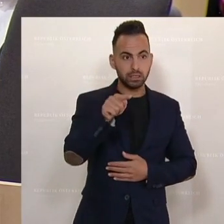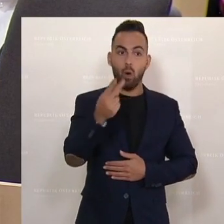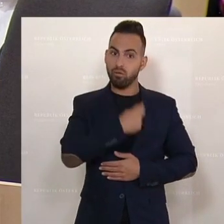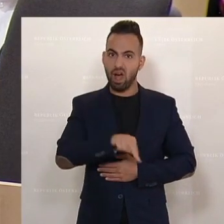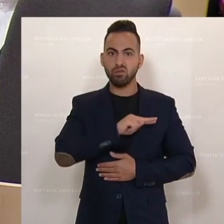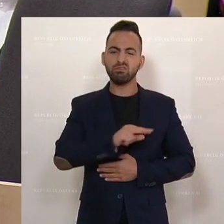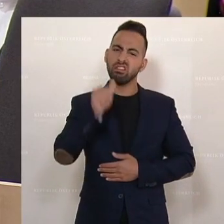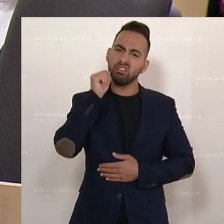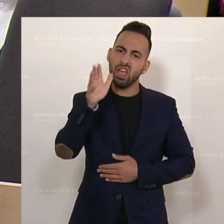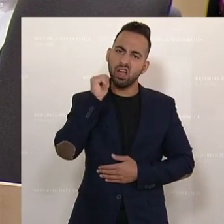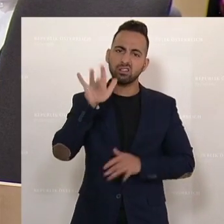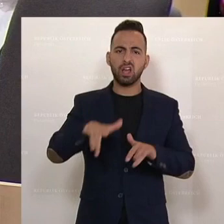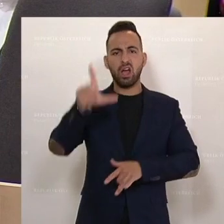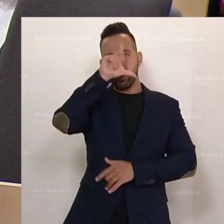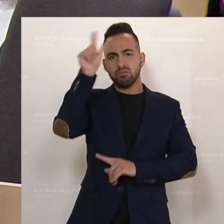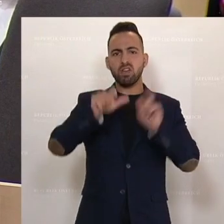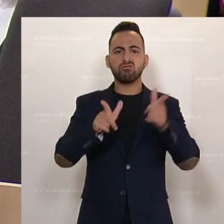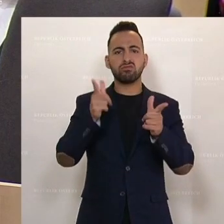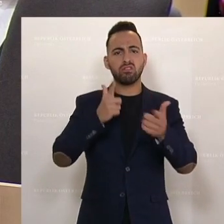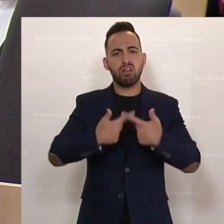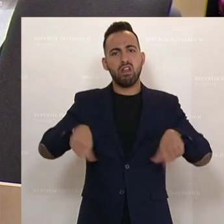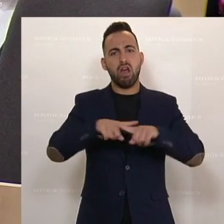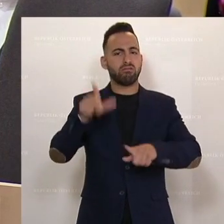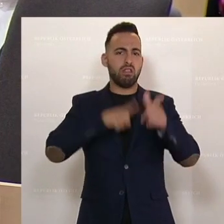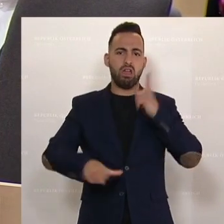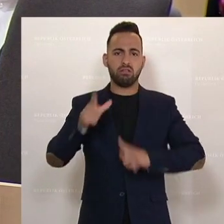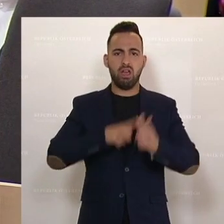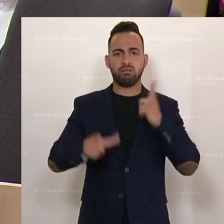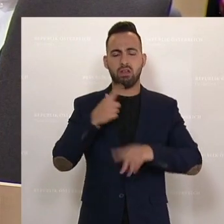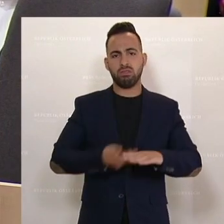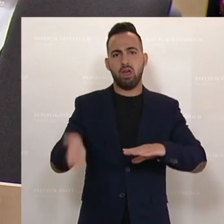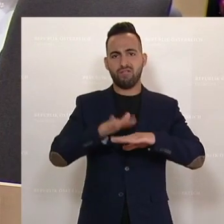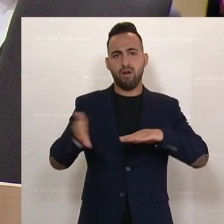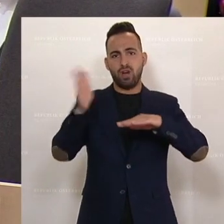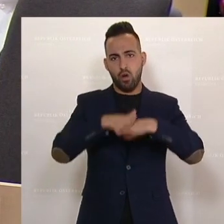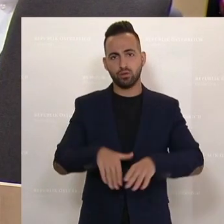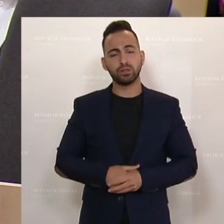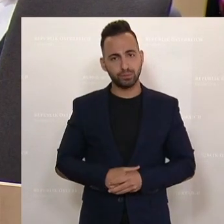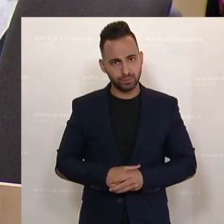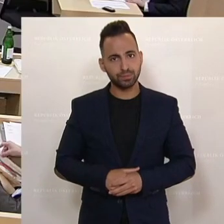da Tag für Tag den Menschen in diesem Land mehr angetan wird.